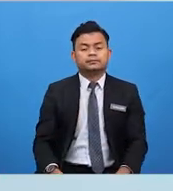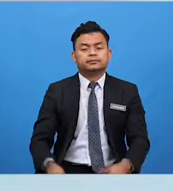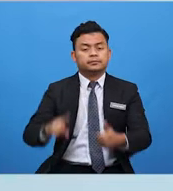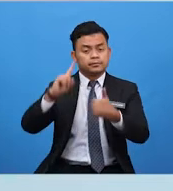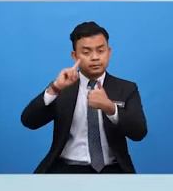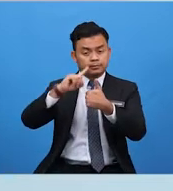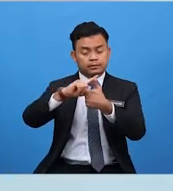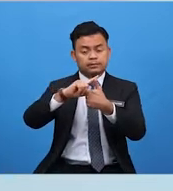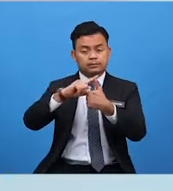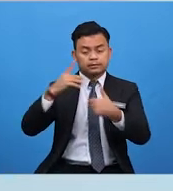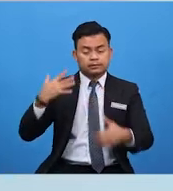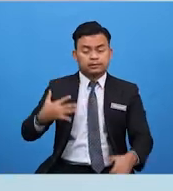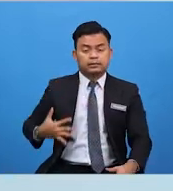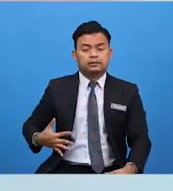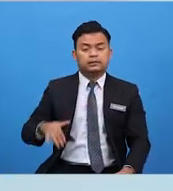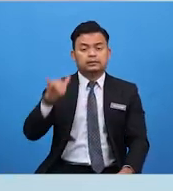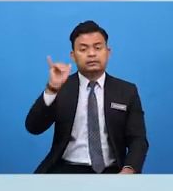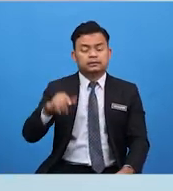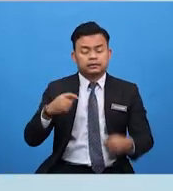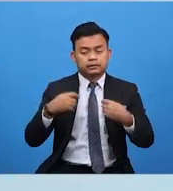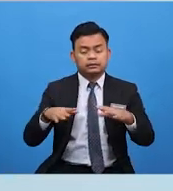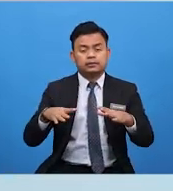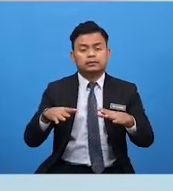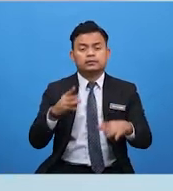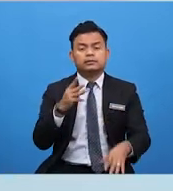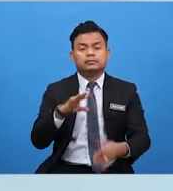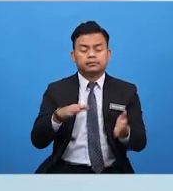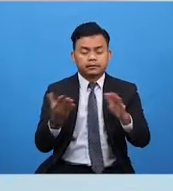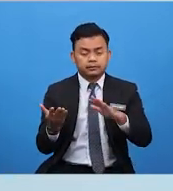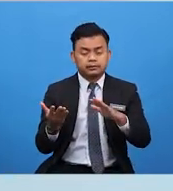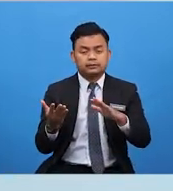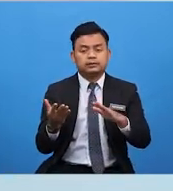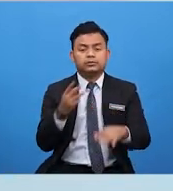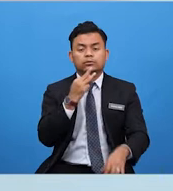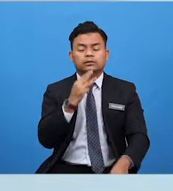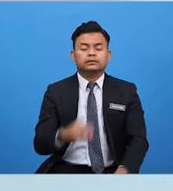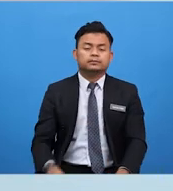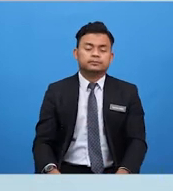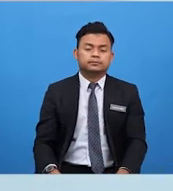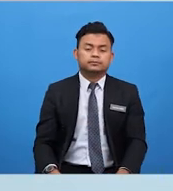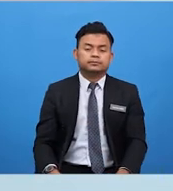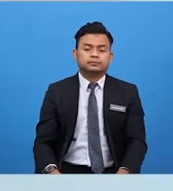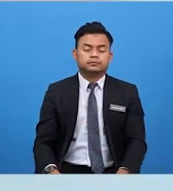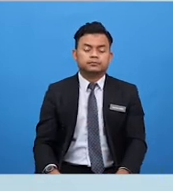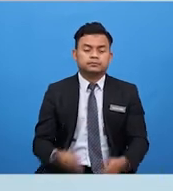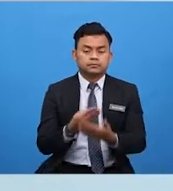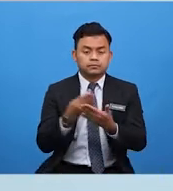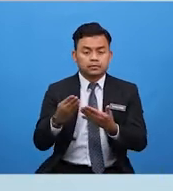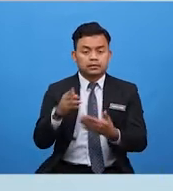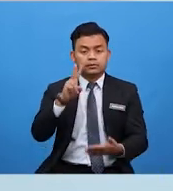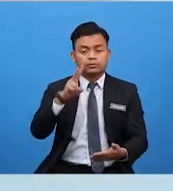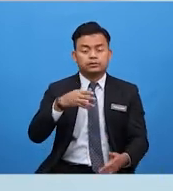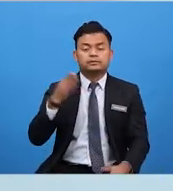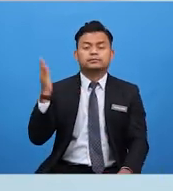warna. Bahan kedua ialah soda ash. Soda ash merupakan serbuk penanggal